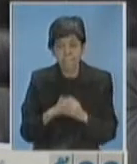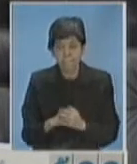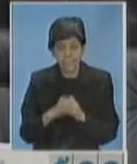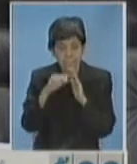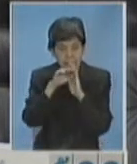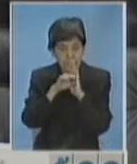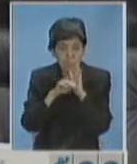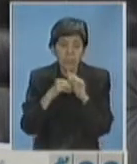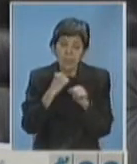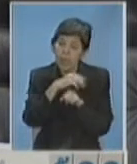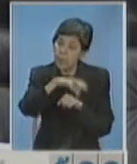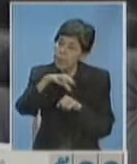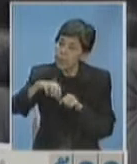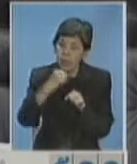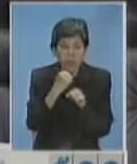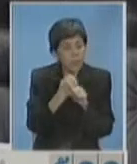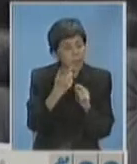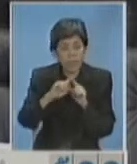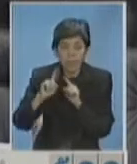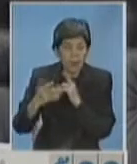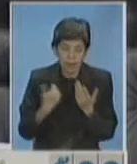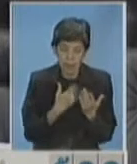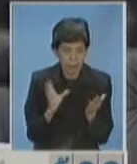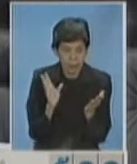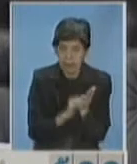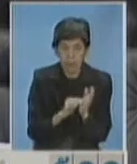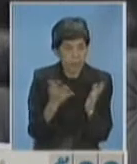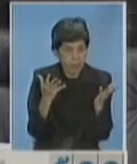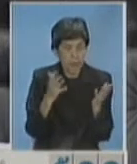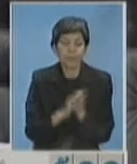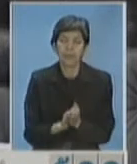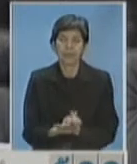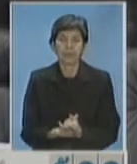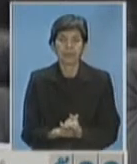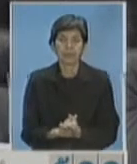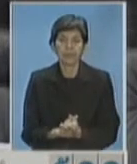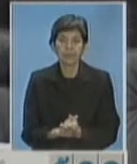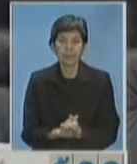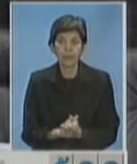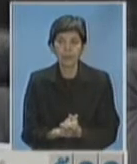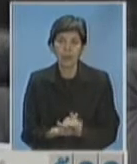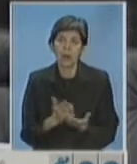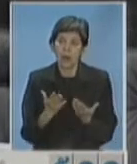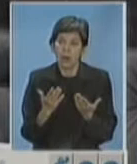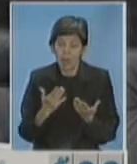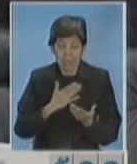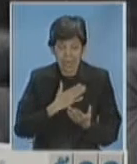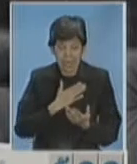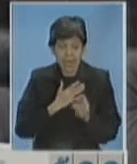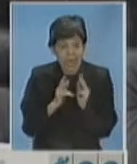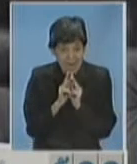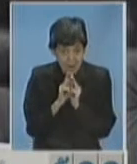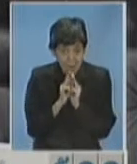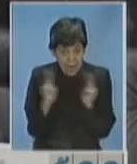ไม่มีหน่วยงานนี้ปรากฏอยู่ในเล่มตอนที่เข้ามาวาระที่1 นะคะแล้วก็แม้แต่ในชั้นกรรมาธิการ